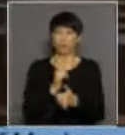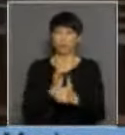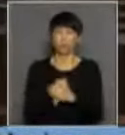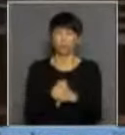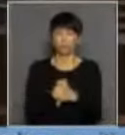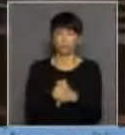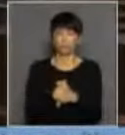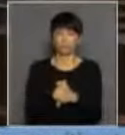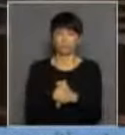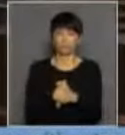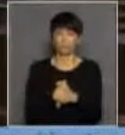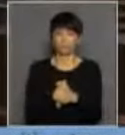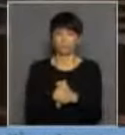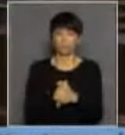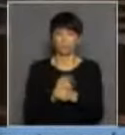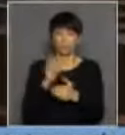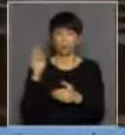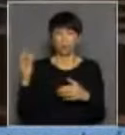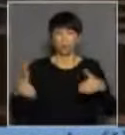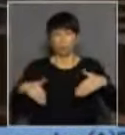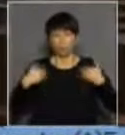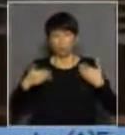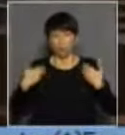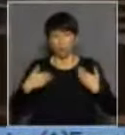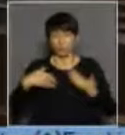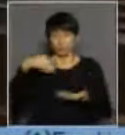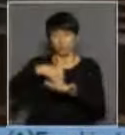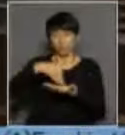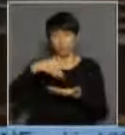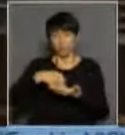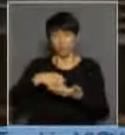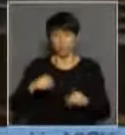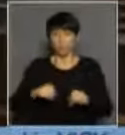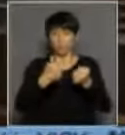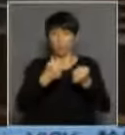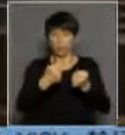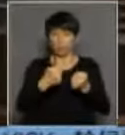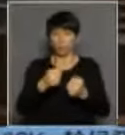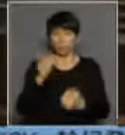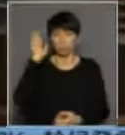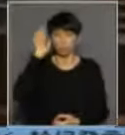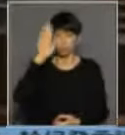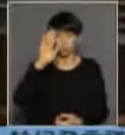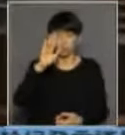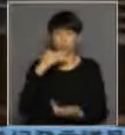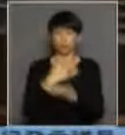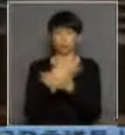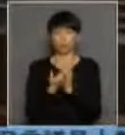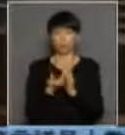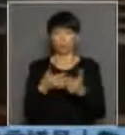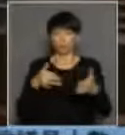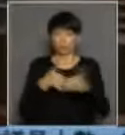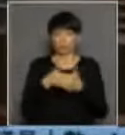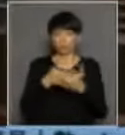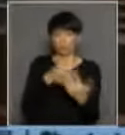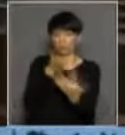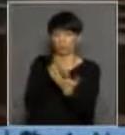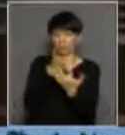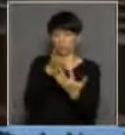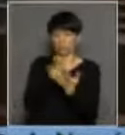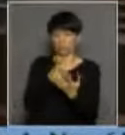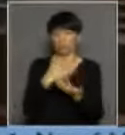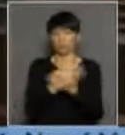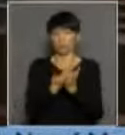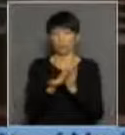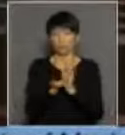呢樣嘢咧玩得嘅就遇到有風險，因為你要 destructive， 你要破壞性嘅話咧，你就遇到建制嘅多多阻攔，呢個係少不免，亦都可能